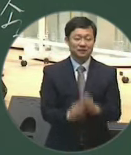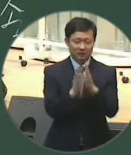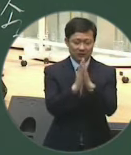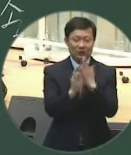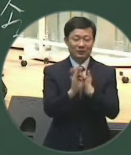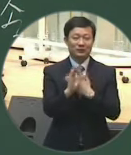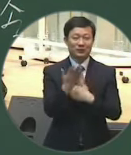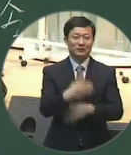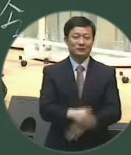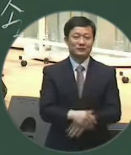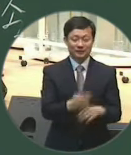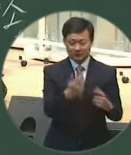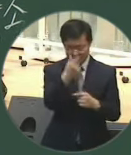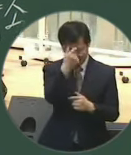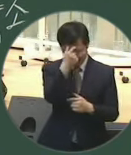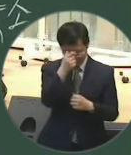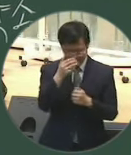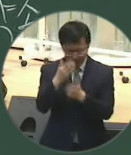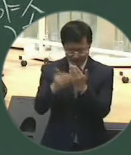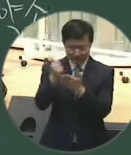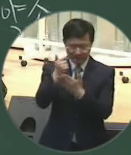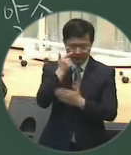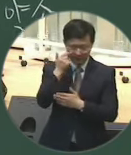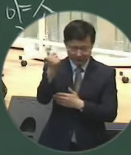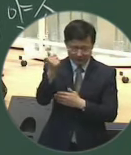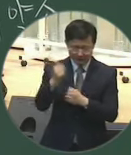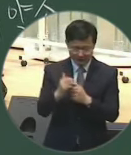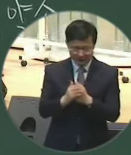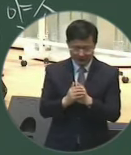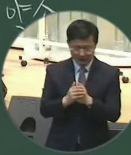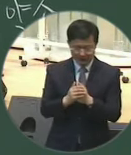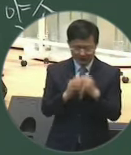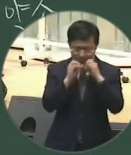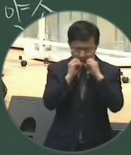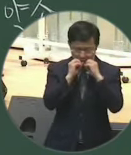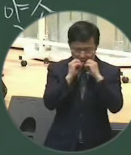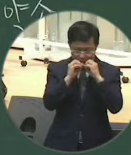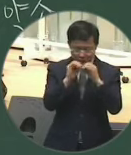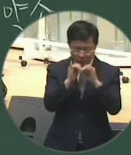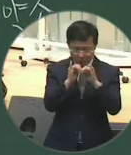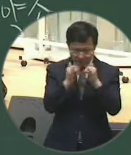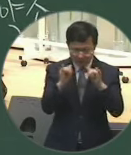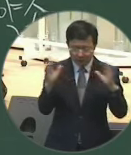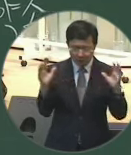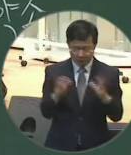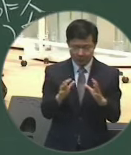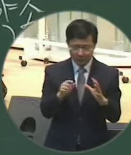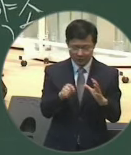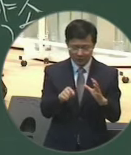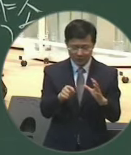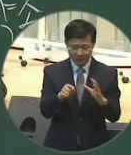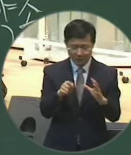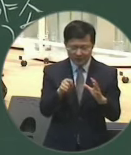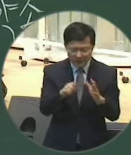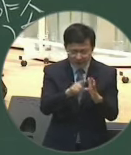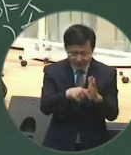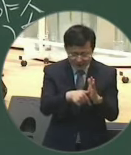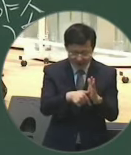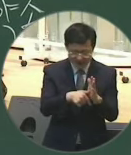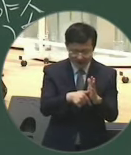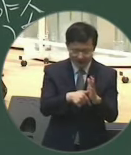돼요. You have to pray that. 기도하겠습니다. Let's pray 하나님, now. 전도자들이 모였습니다. God, your evangelists have gathered. 이